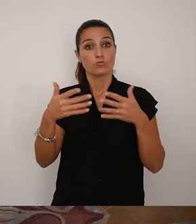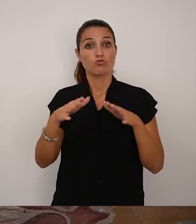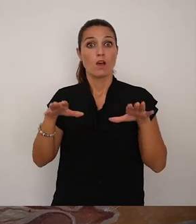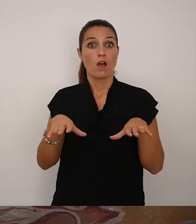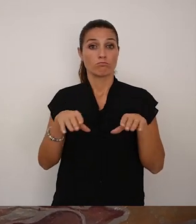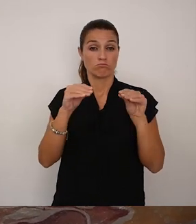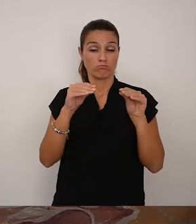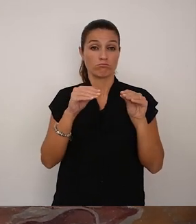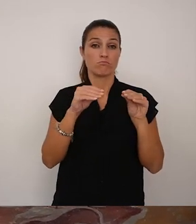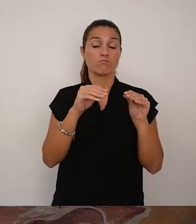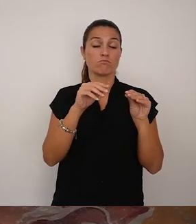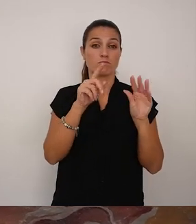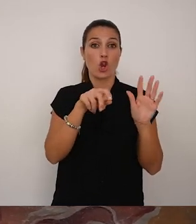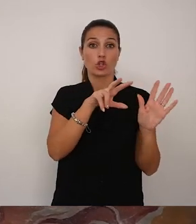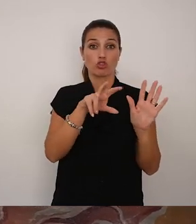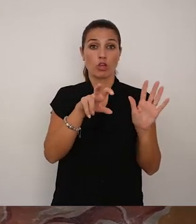inizi dell'Ottocento.